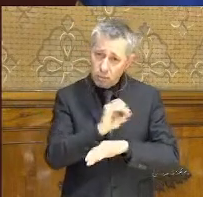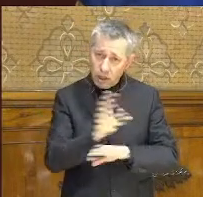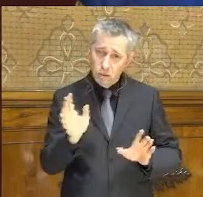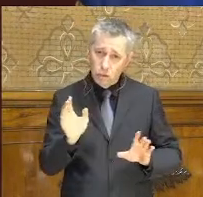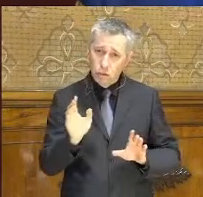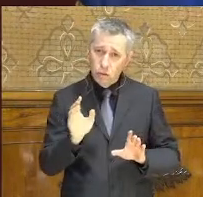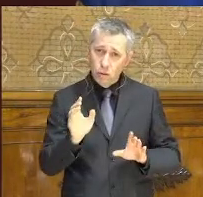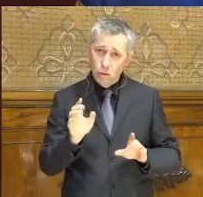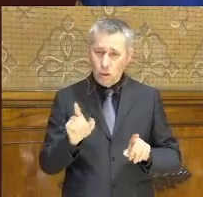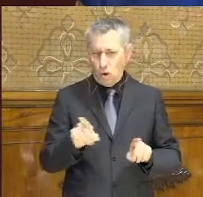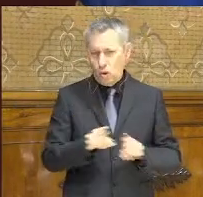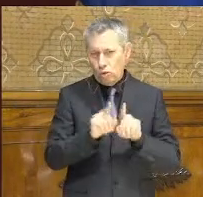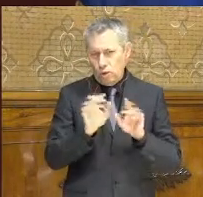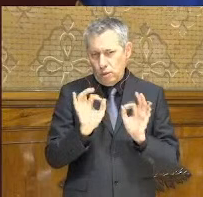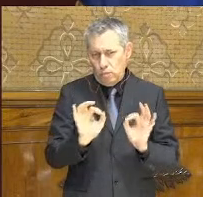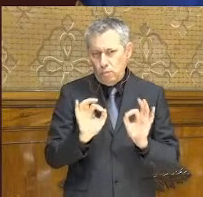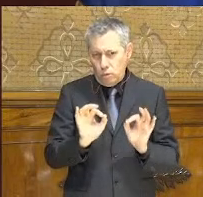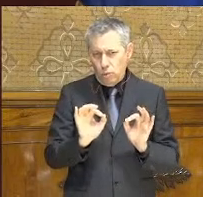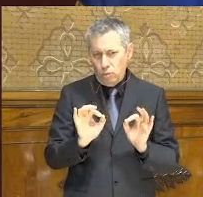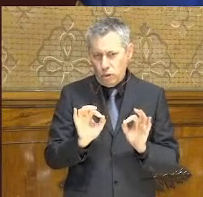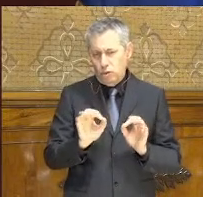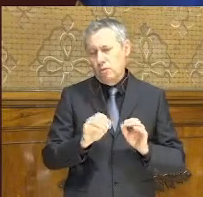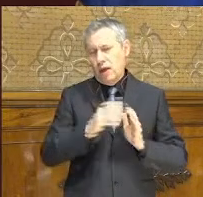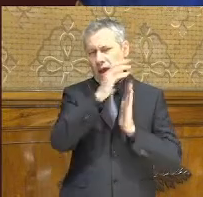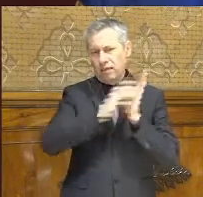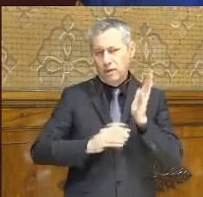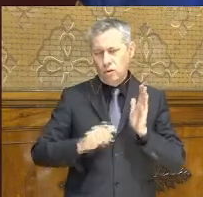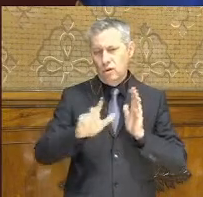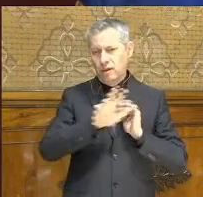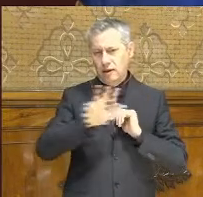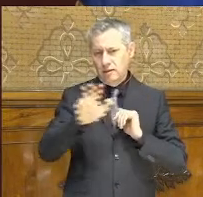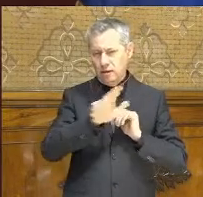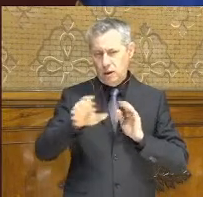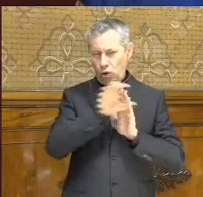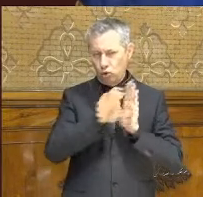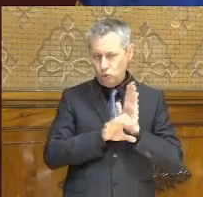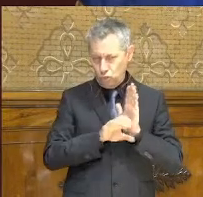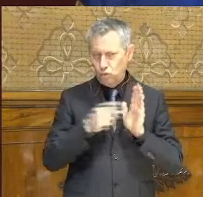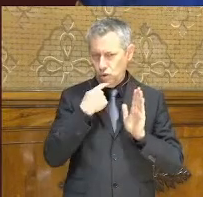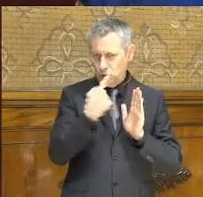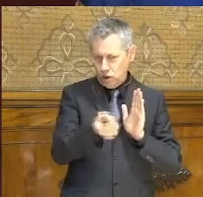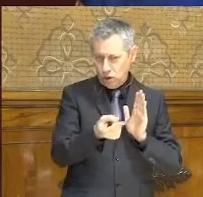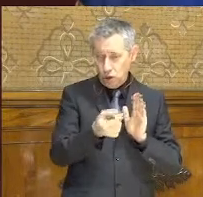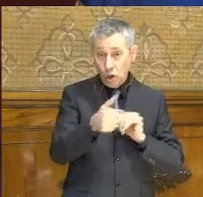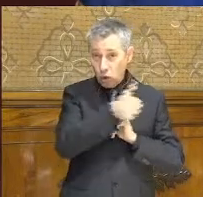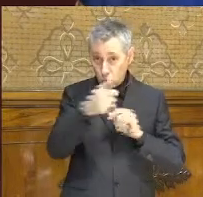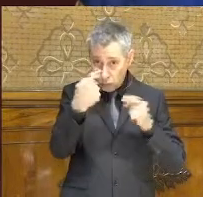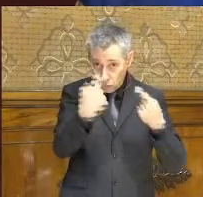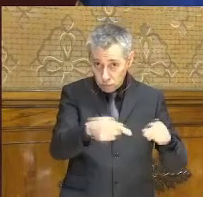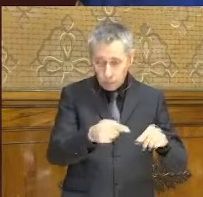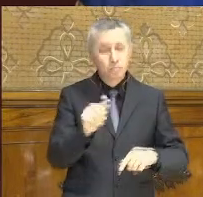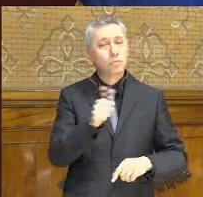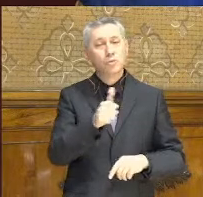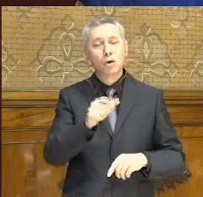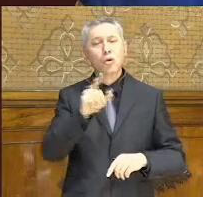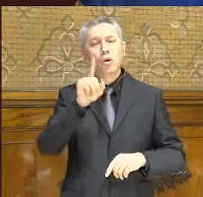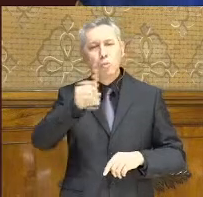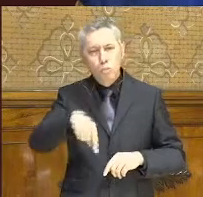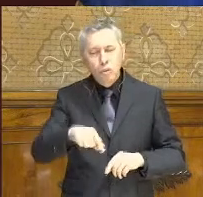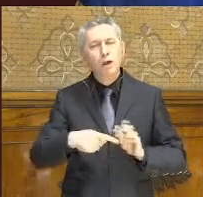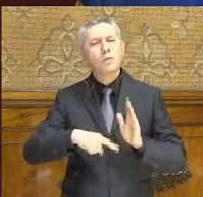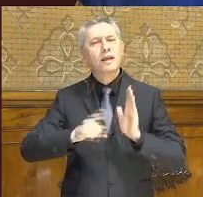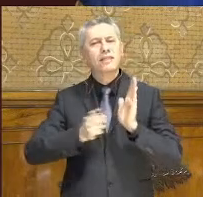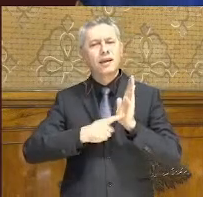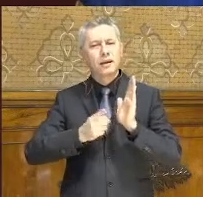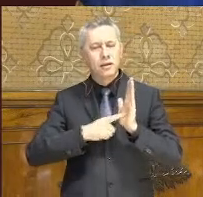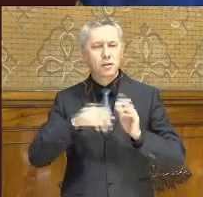l'altro inter alia appunto recita l'articolo 33 della nostra Costituzione, ma è oggi concretamente legata anche al riconoscimento dei diritti